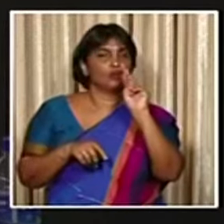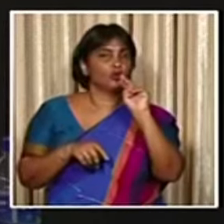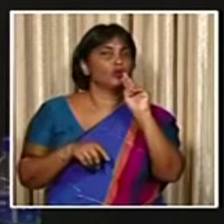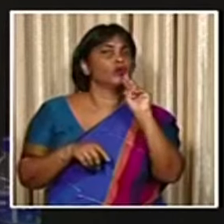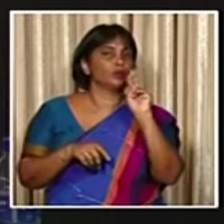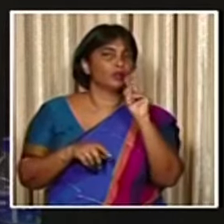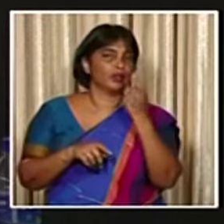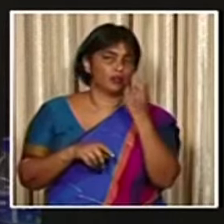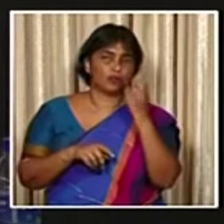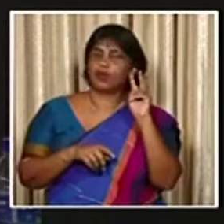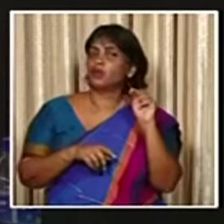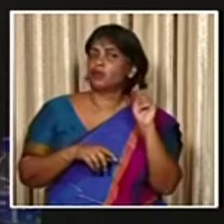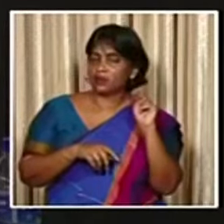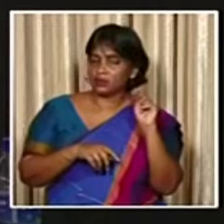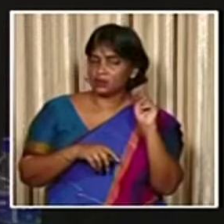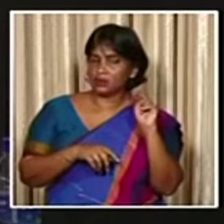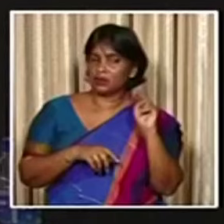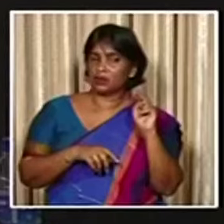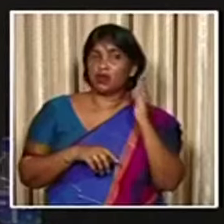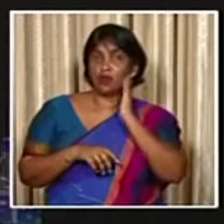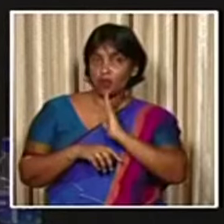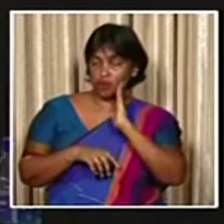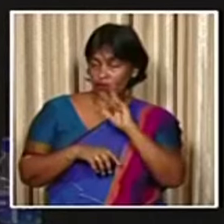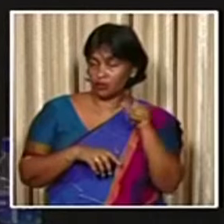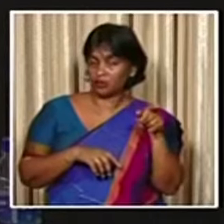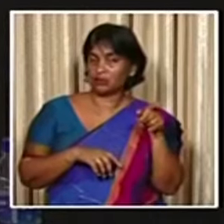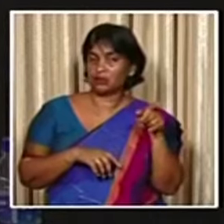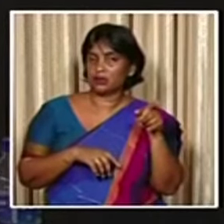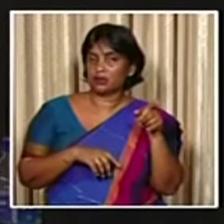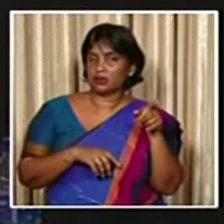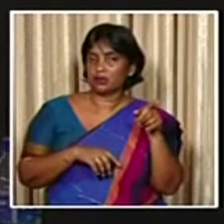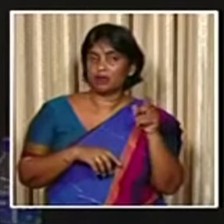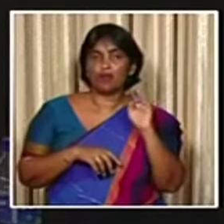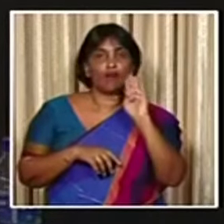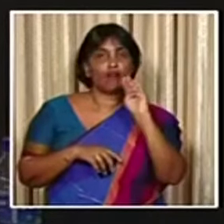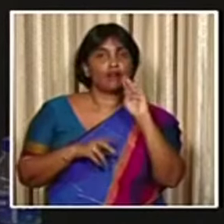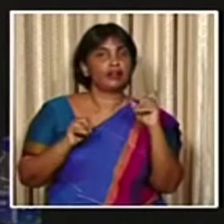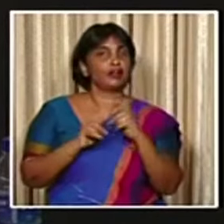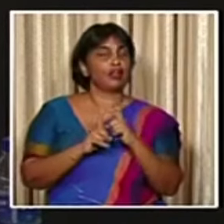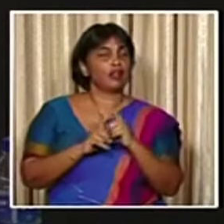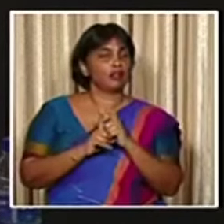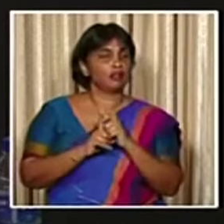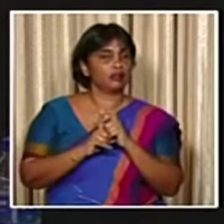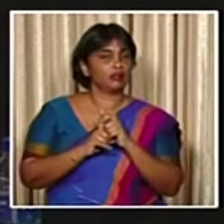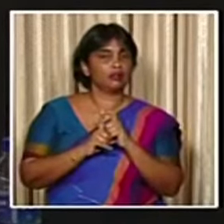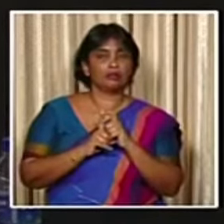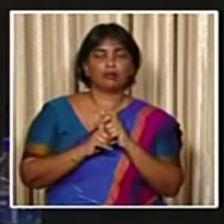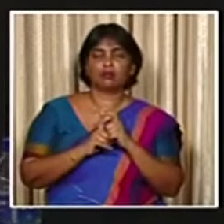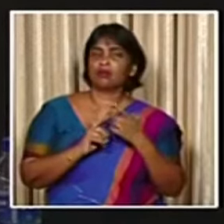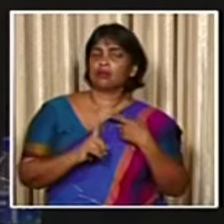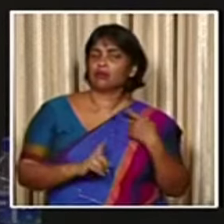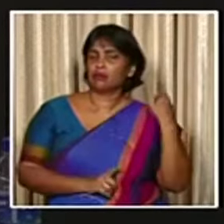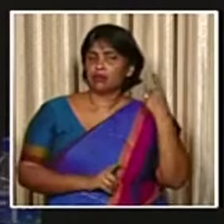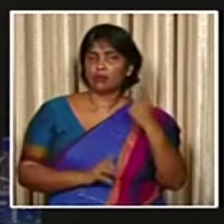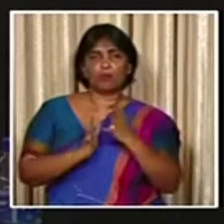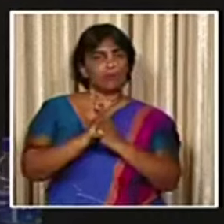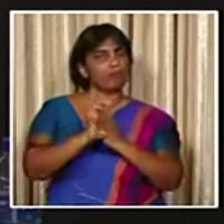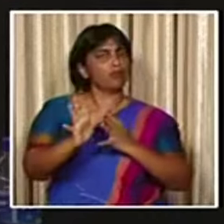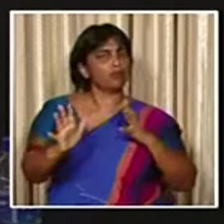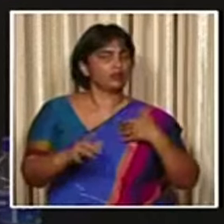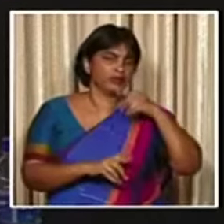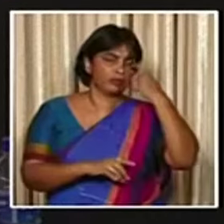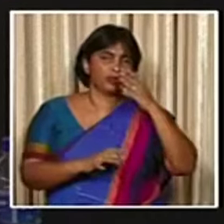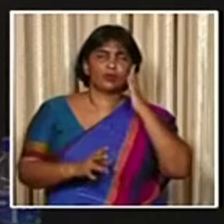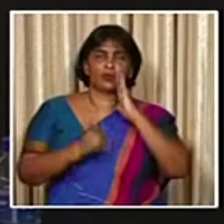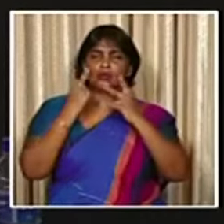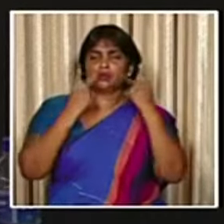rupees. එතකොට for a foreigner 40 dollars. මෙතෙන්ට මම පොලිමේ ඉන්නකොට මම